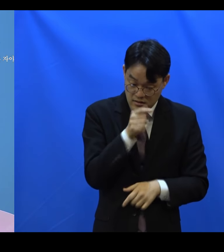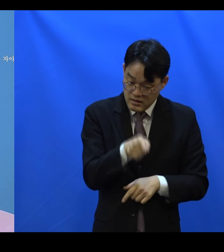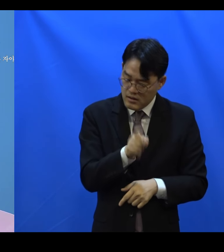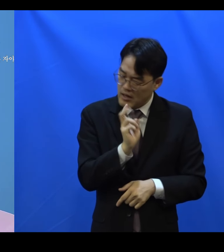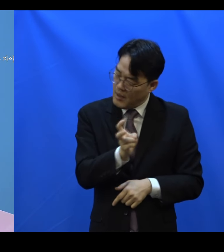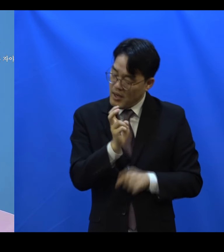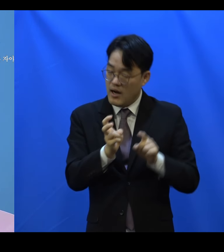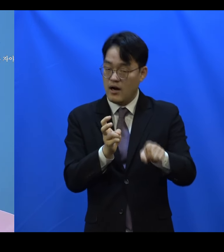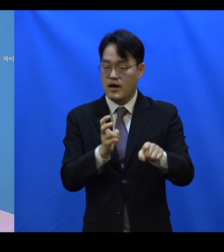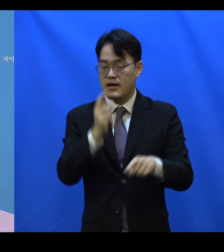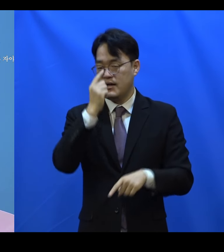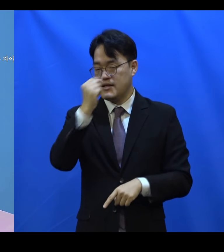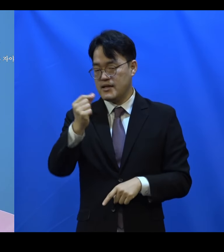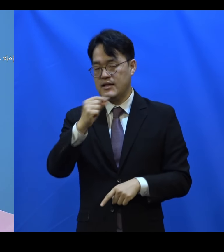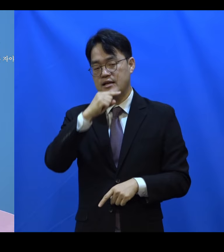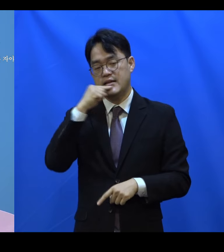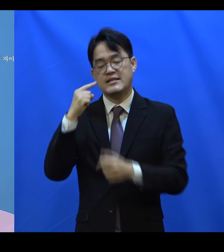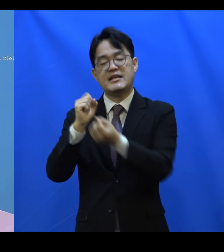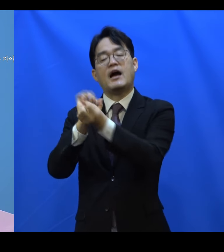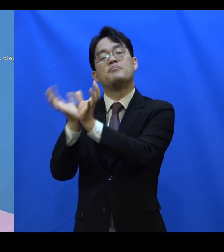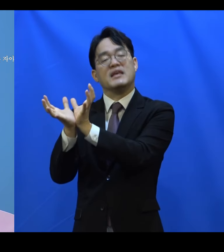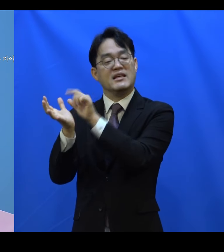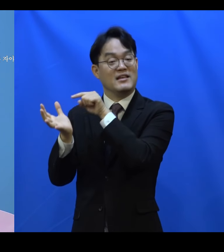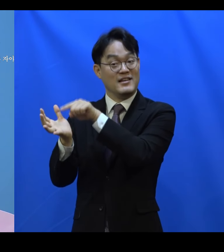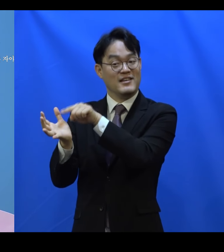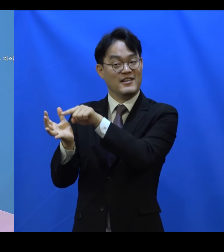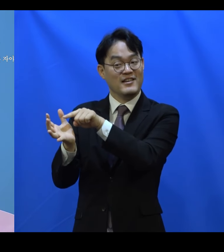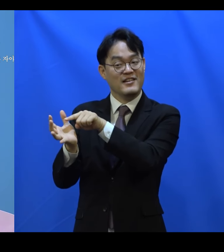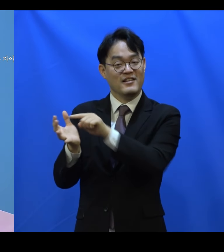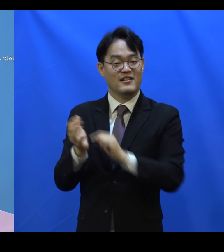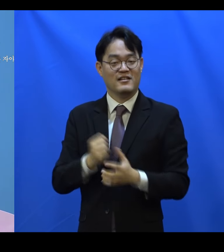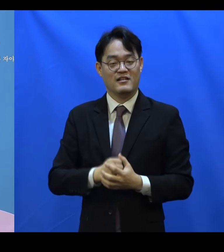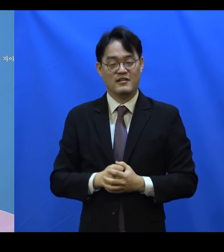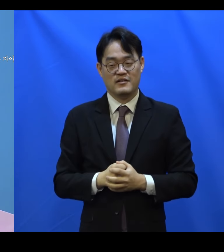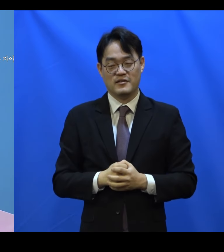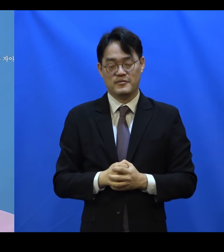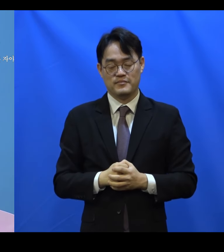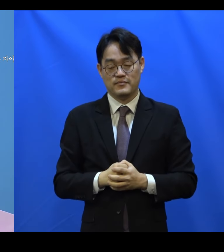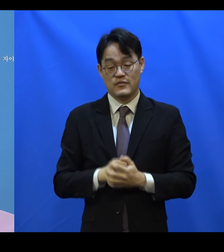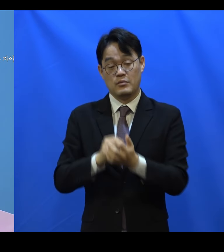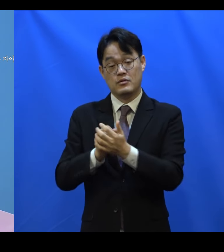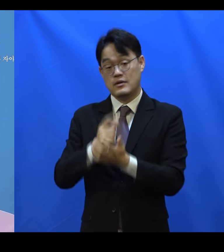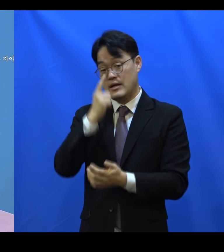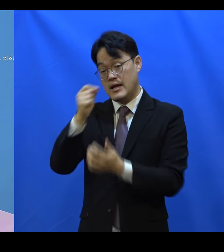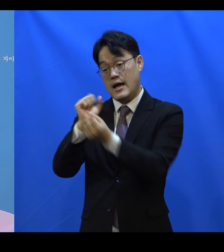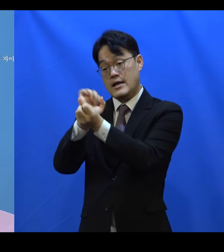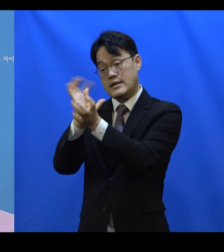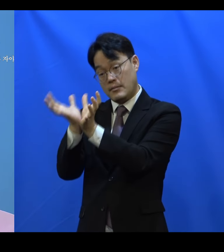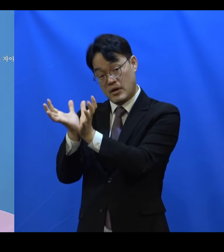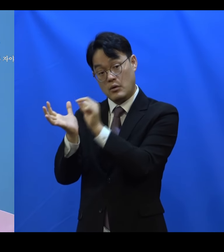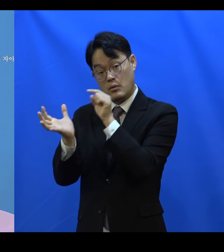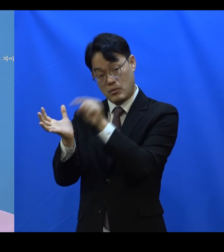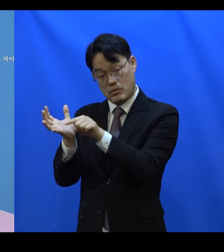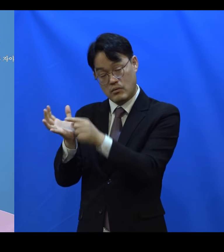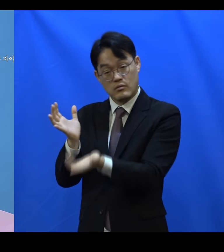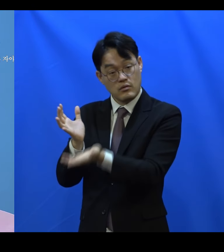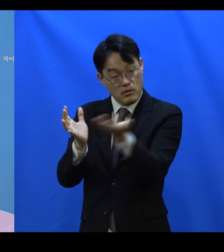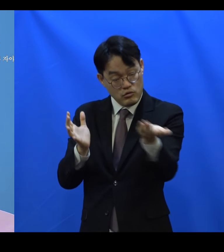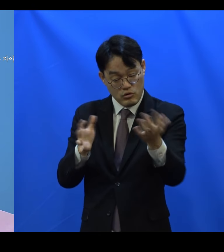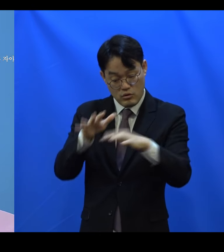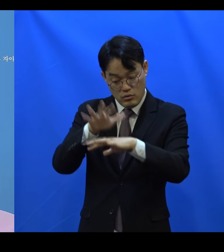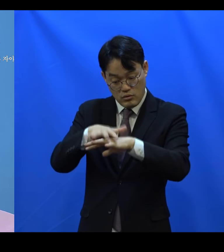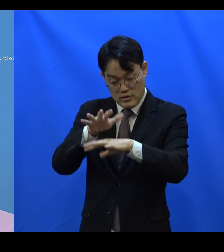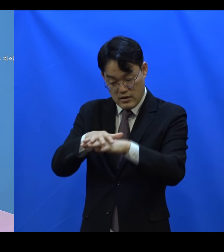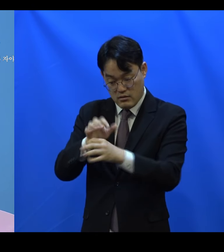아주 색깔과 품종들이 참 다양해요. 그 장미 농원에 여러분 가보신